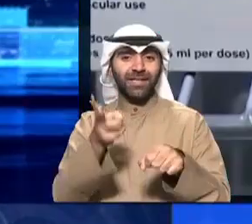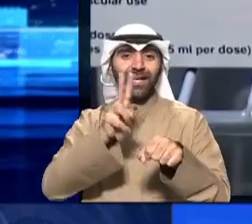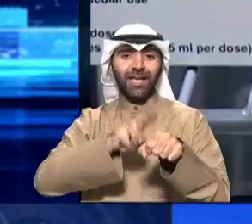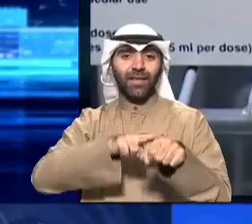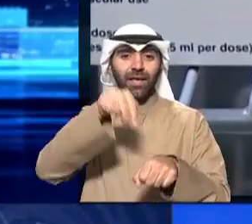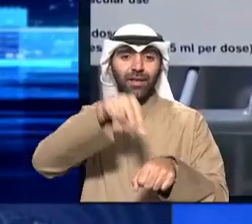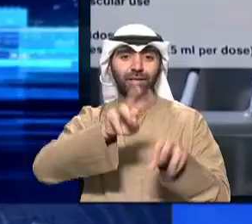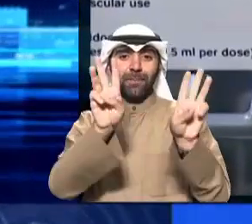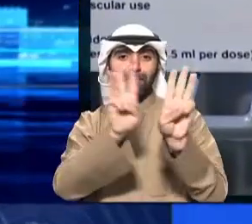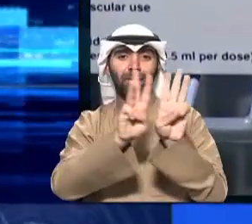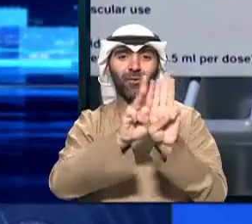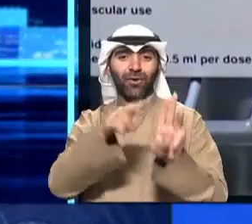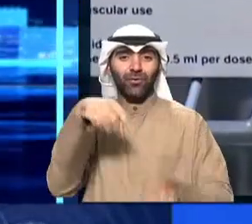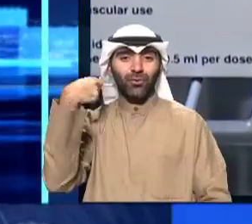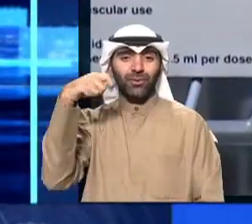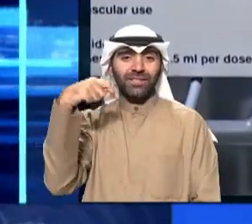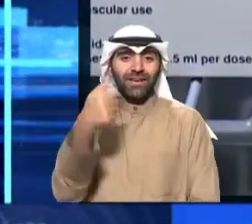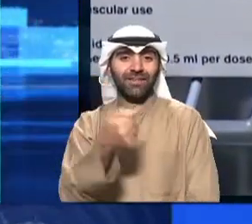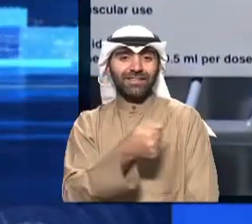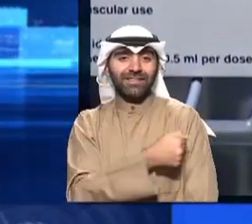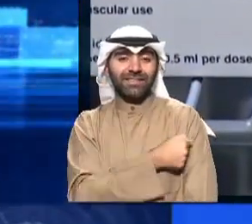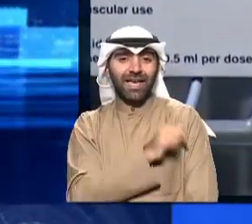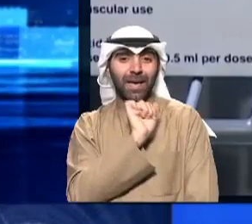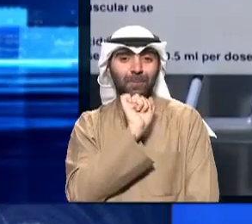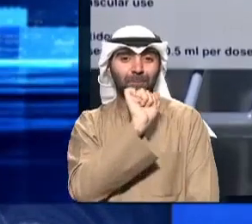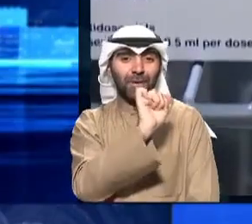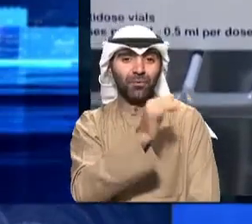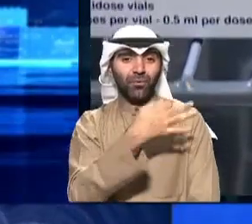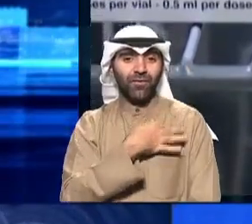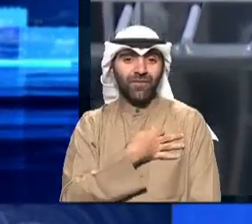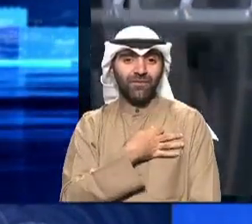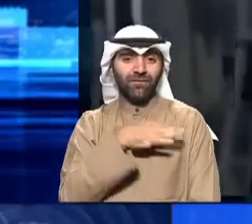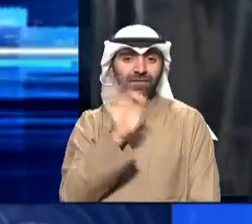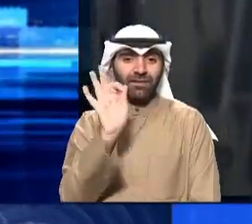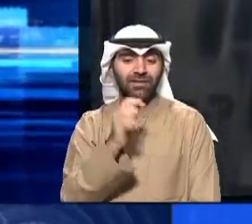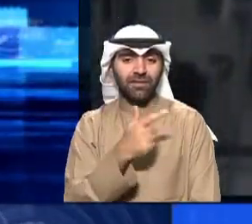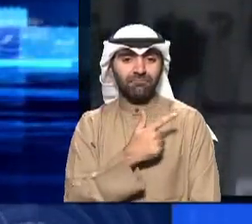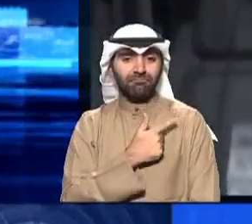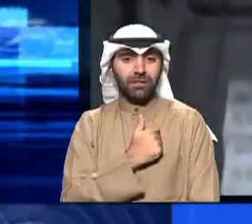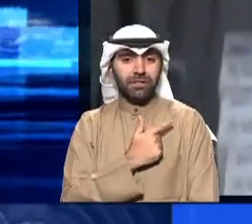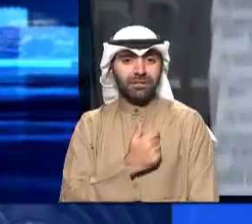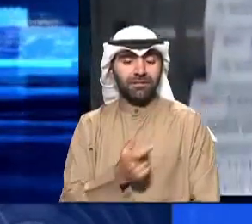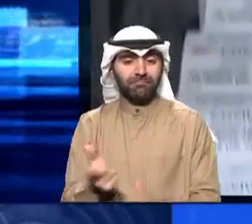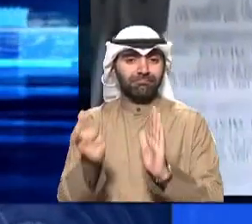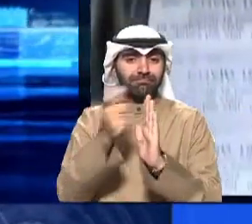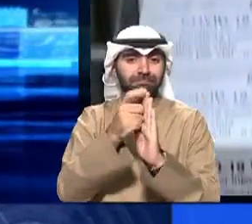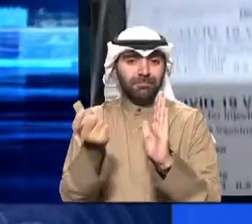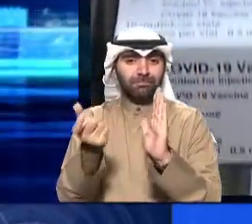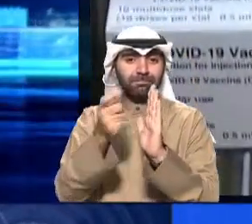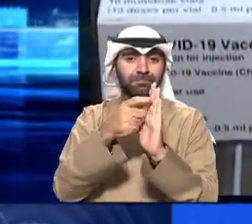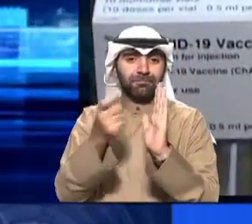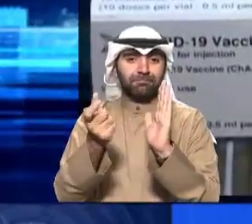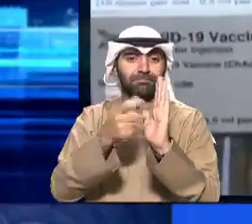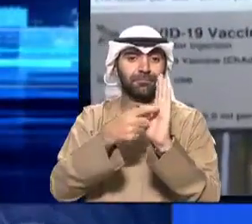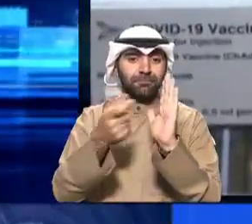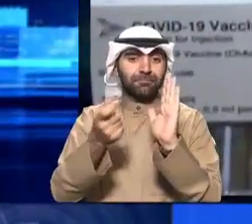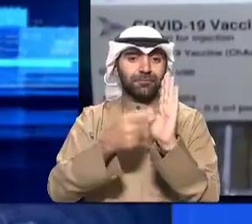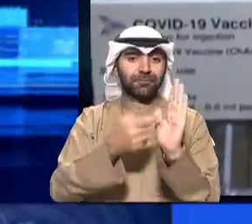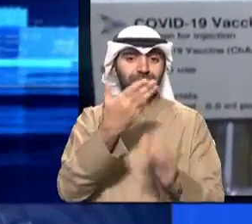أجل التلقيح. لغاية اليوم تم تلقيح 8%، أكثر من 8% من